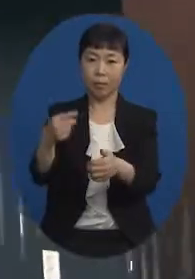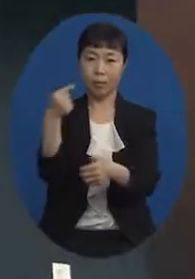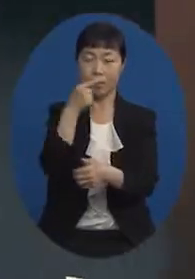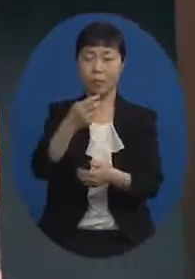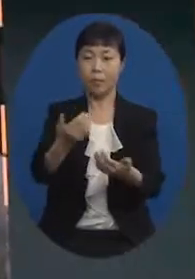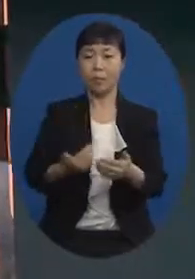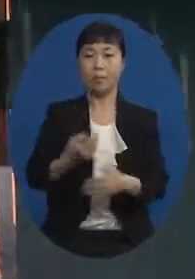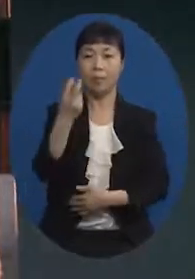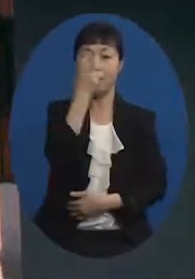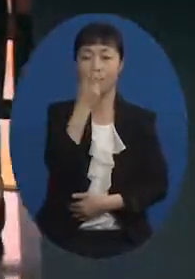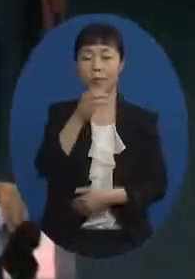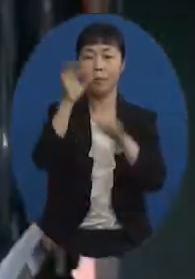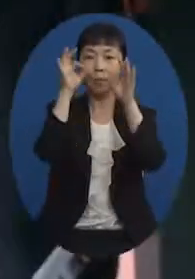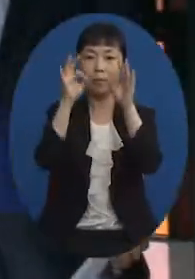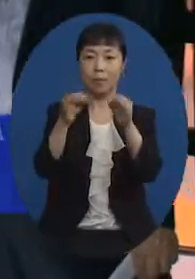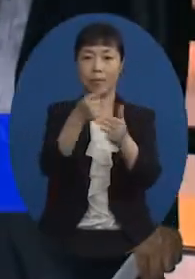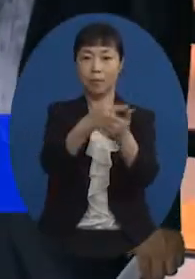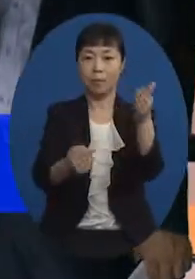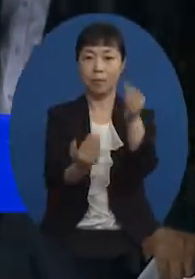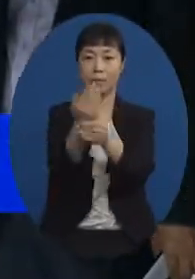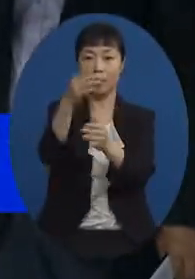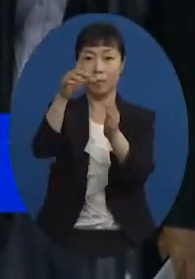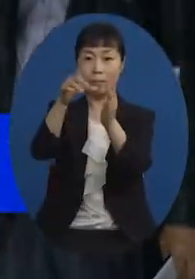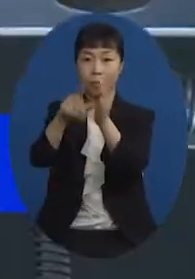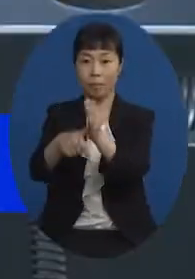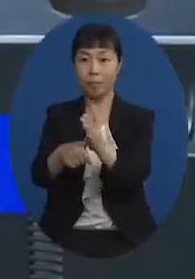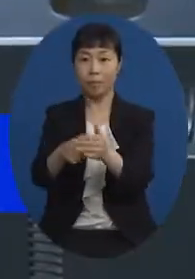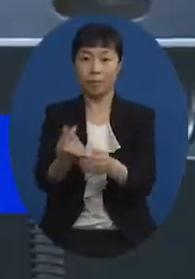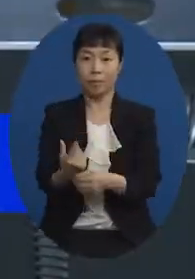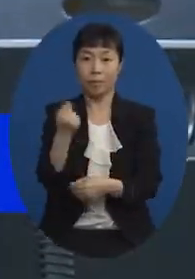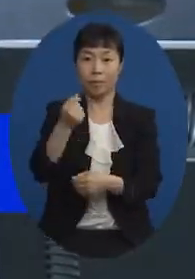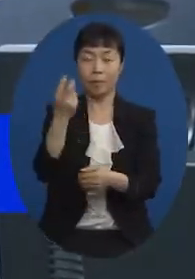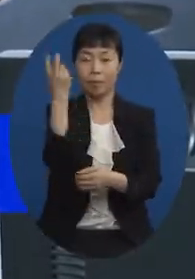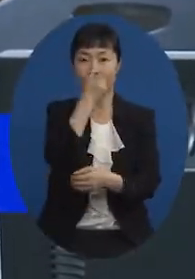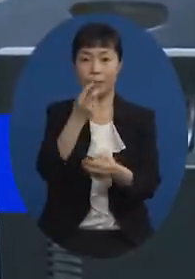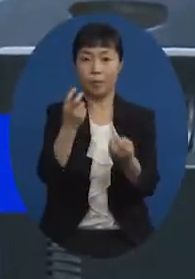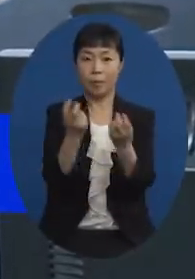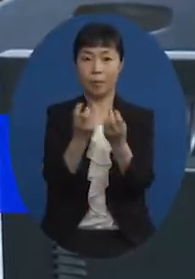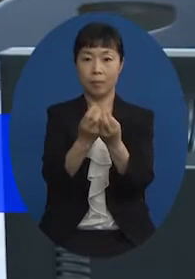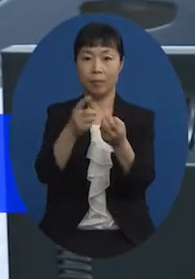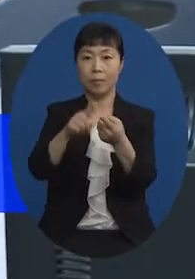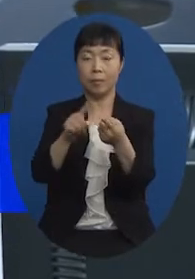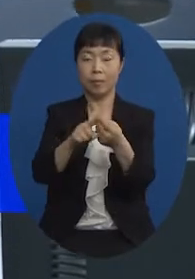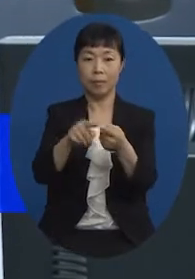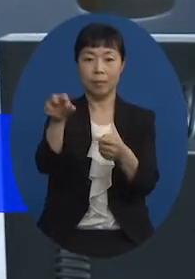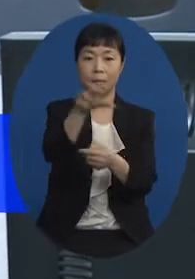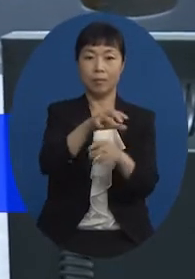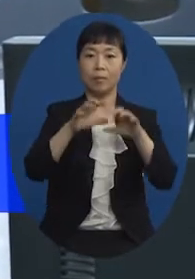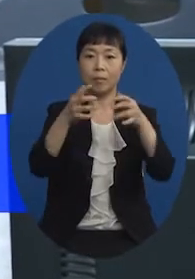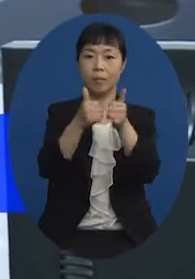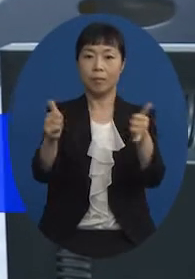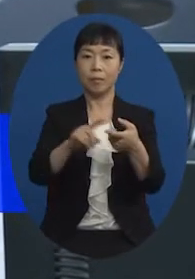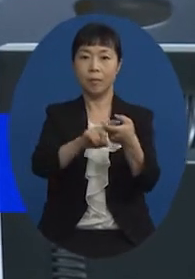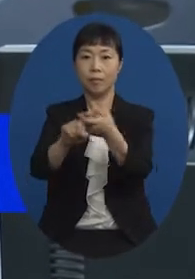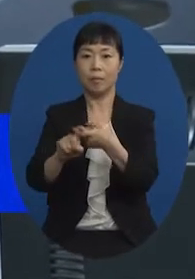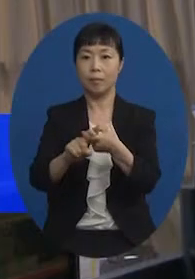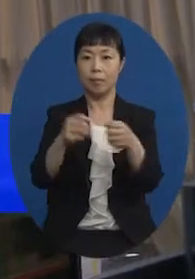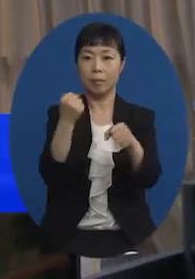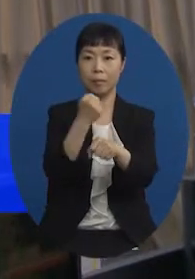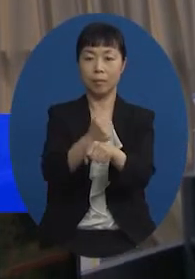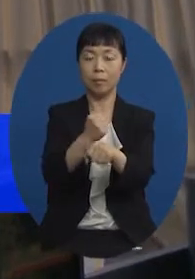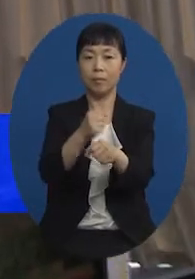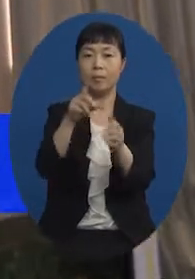구간을 철저하게 미리 점검 정비하고 재난이 발생했을 때 신속하게 대응할 수 있도록 지자체 지역 주민과